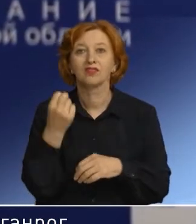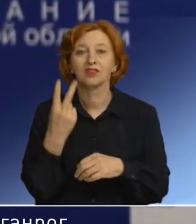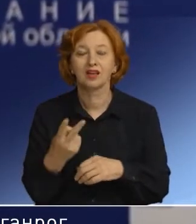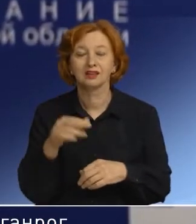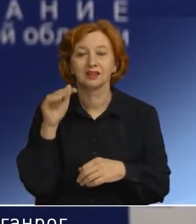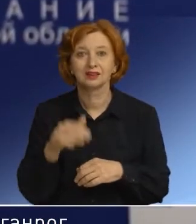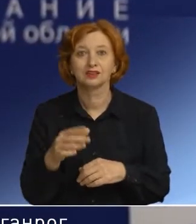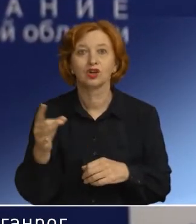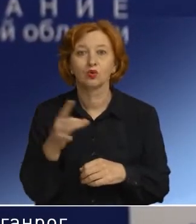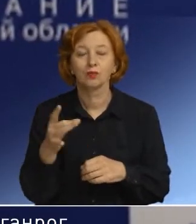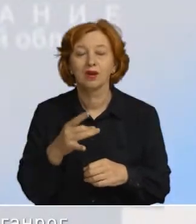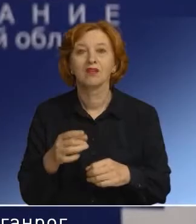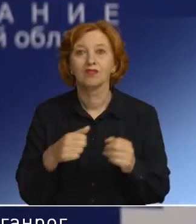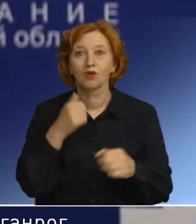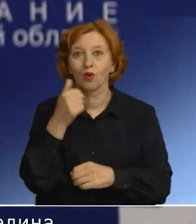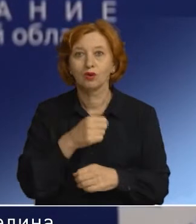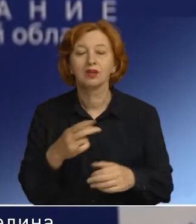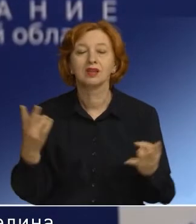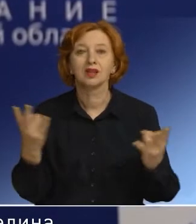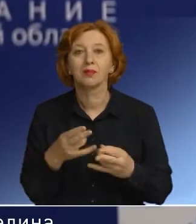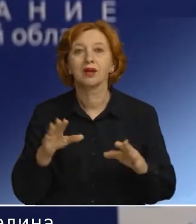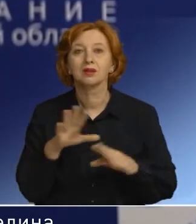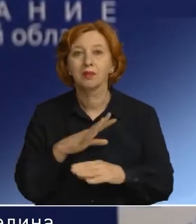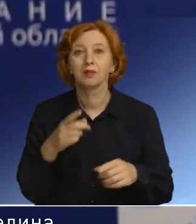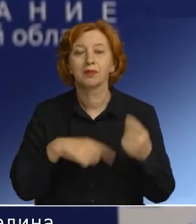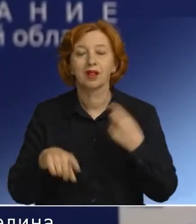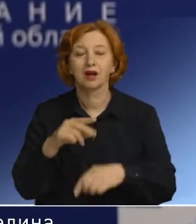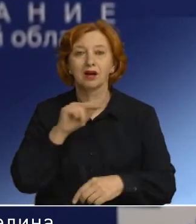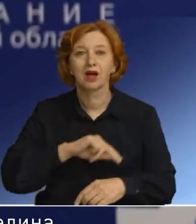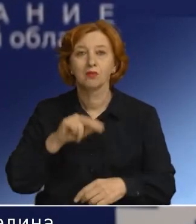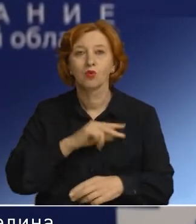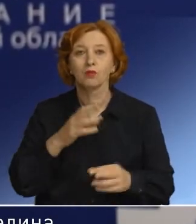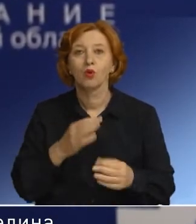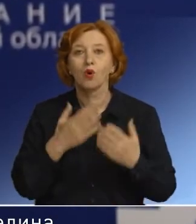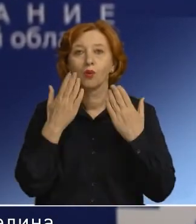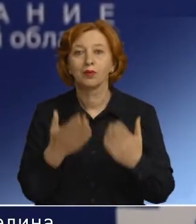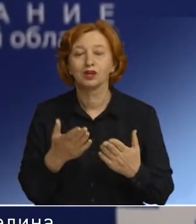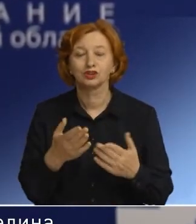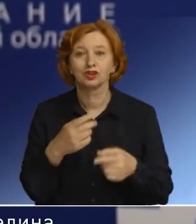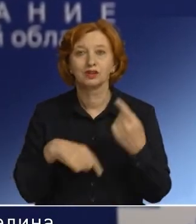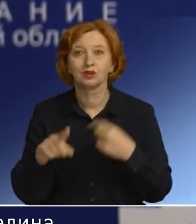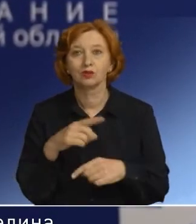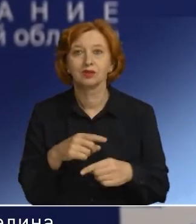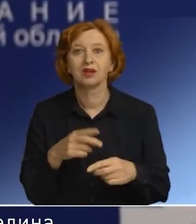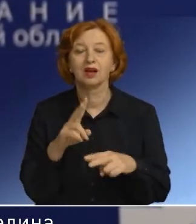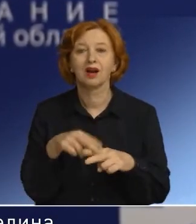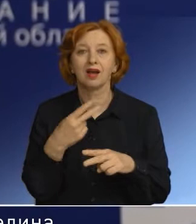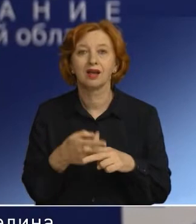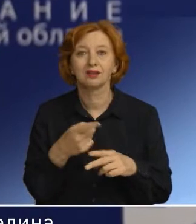12 тысяч предложений различных. Необходима была работа по обобщению вот